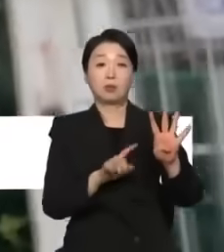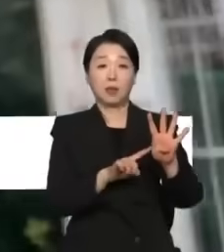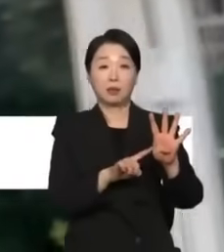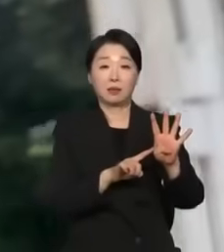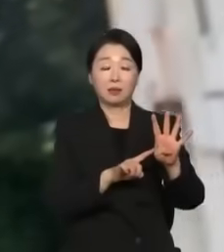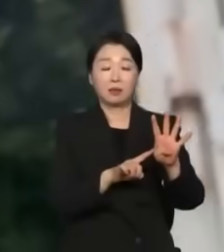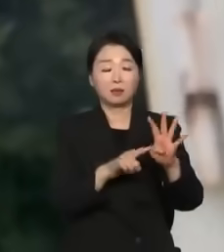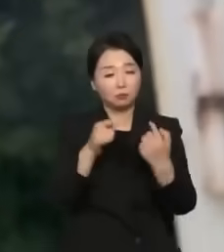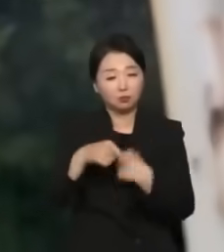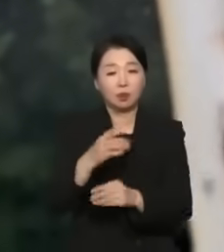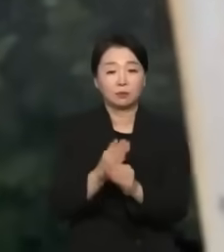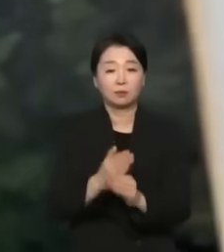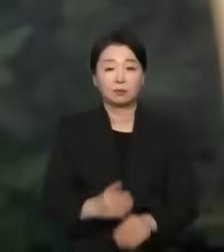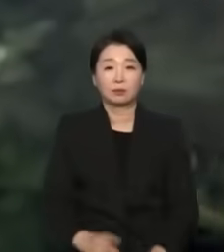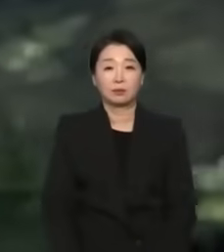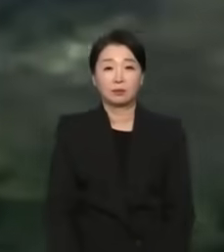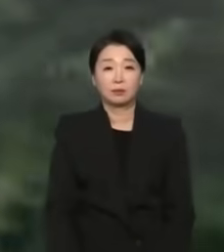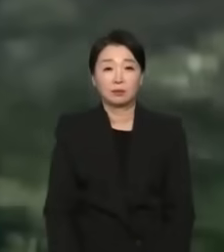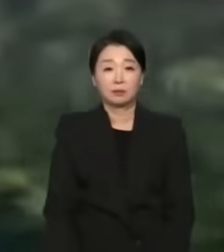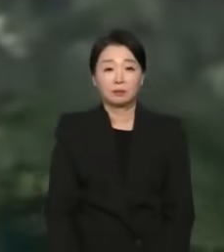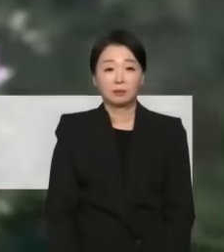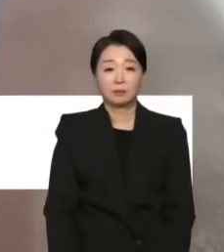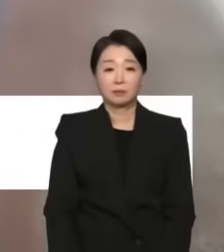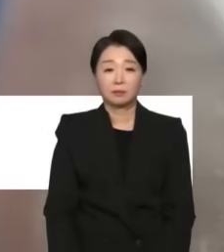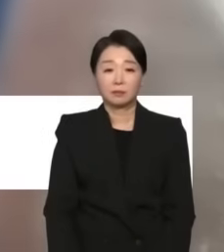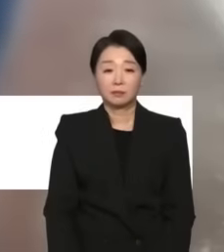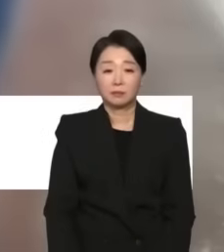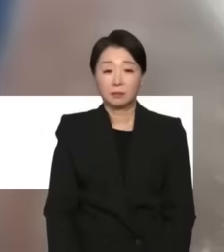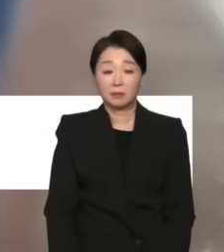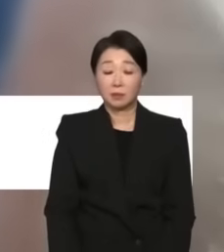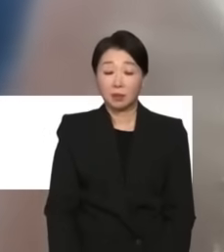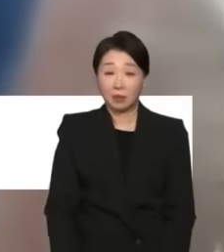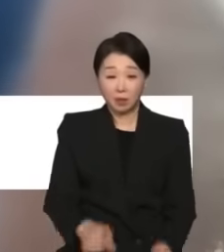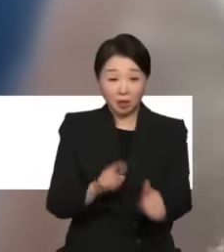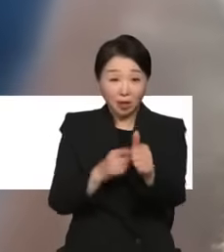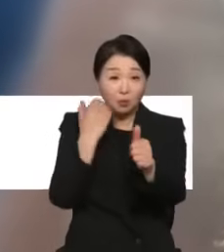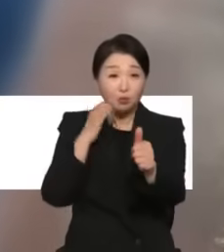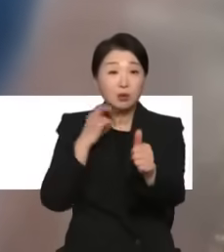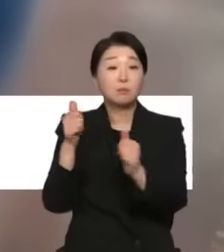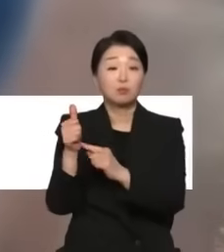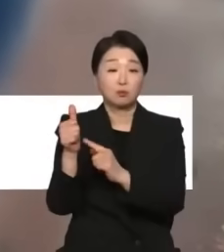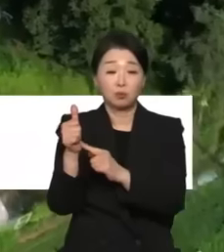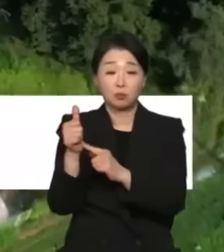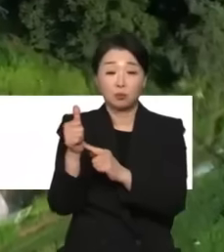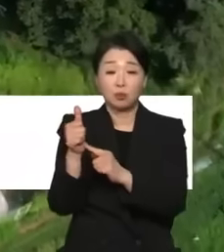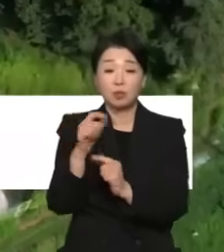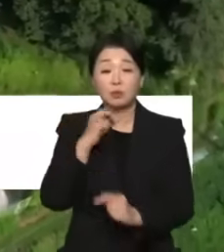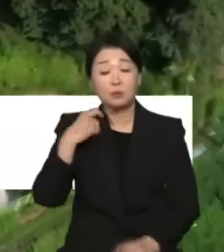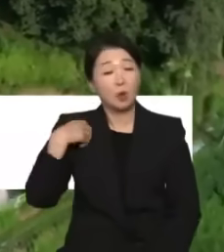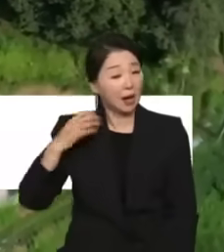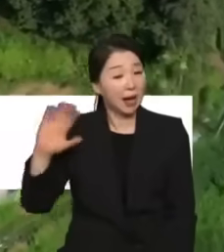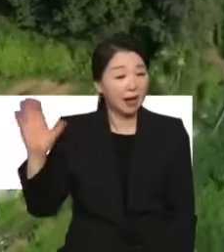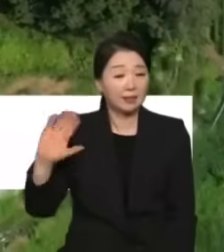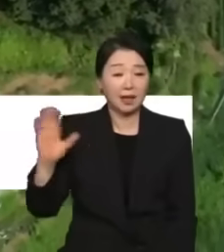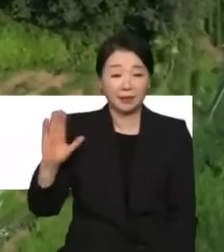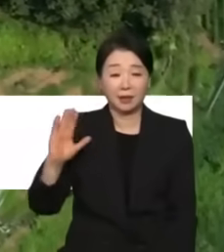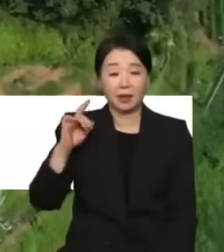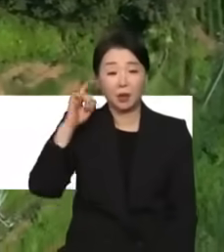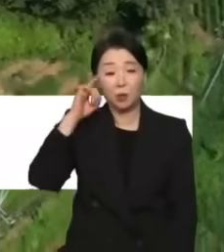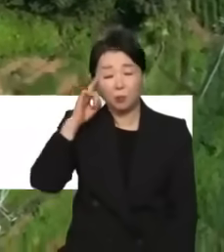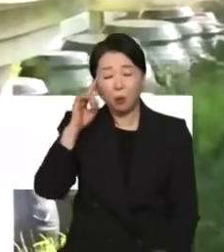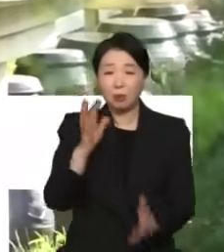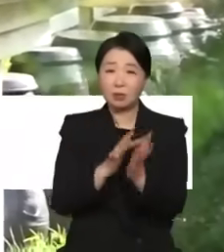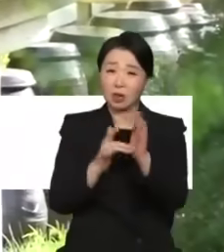실제 운영되고 있었습니다. 이 사람 신부예요. 이 사람은 신부의 역할을 안 하고 예수상인가